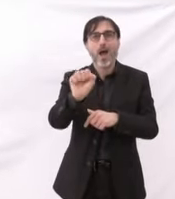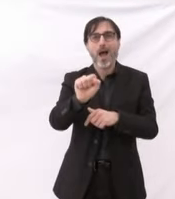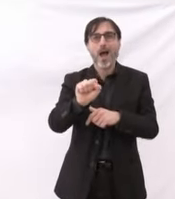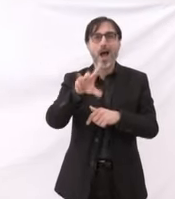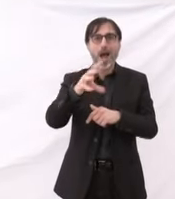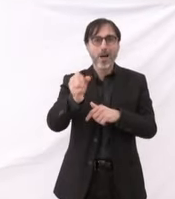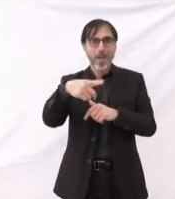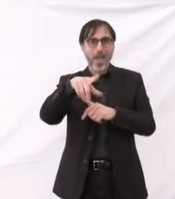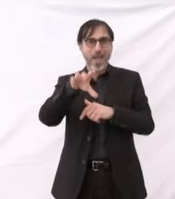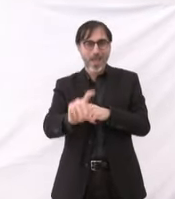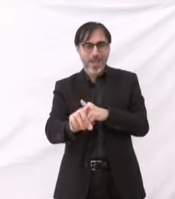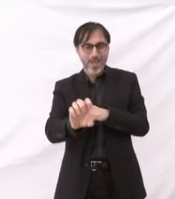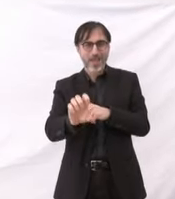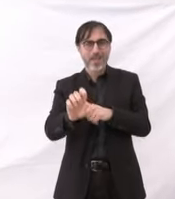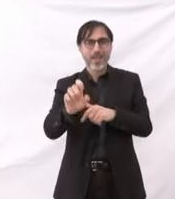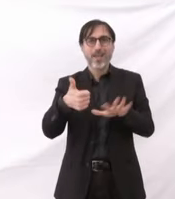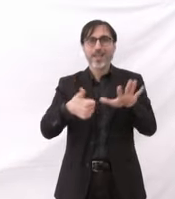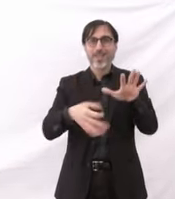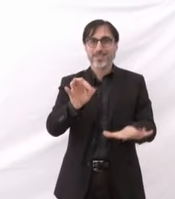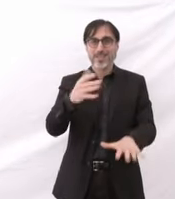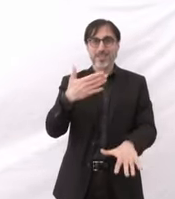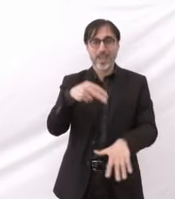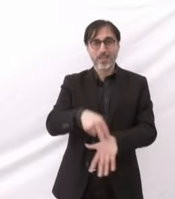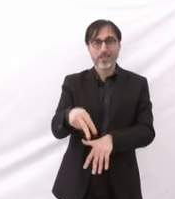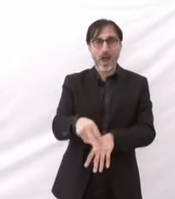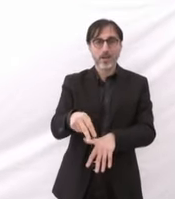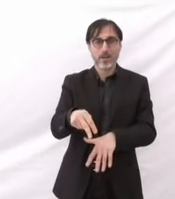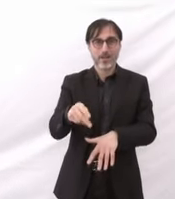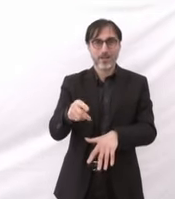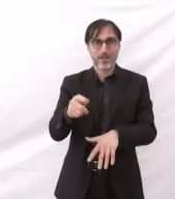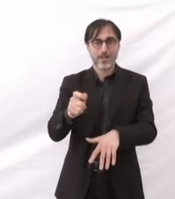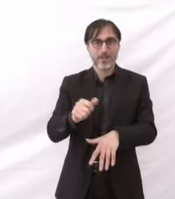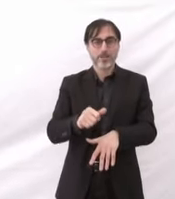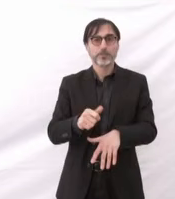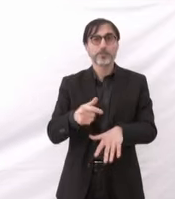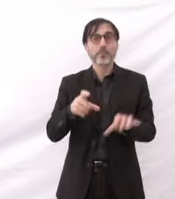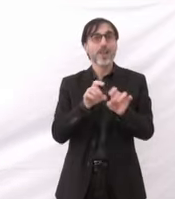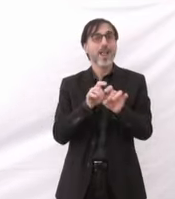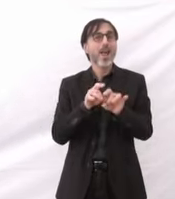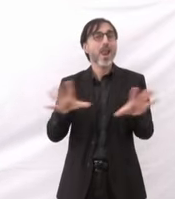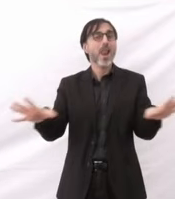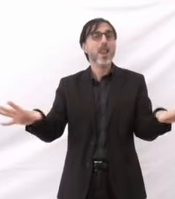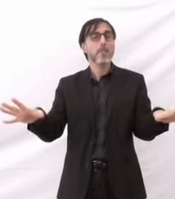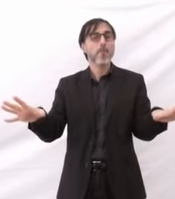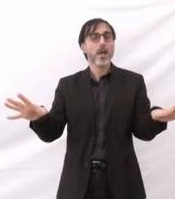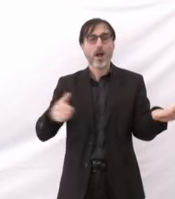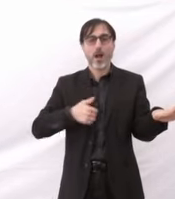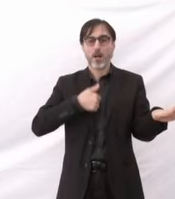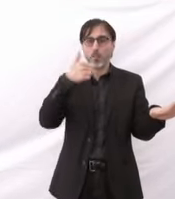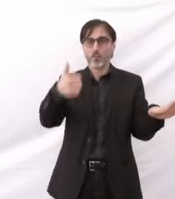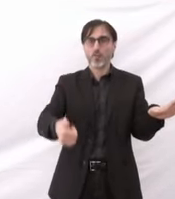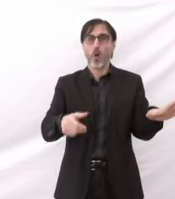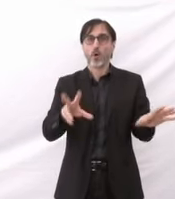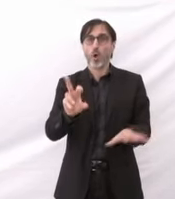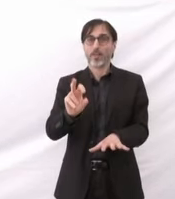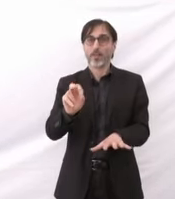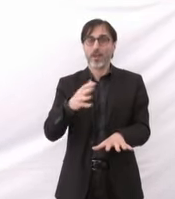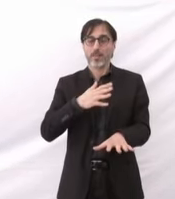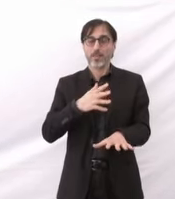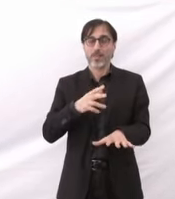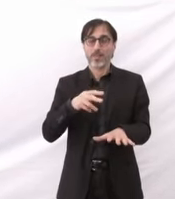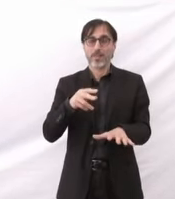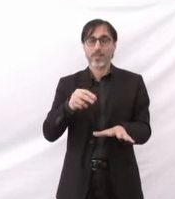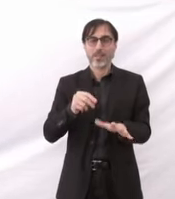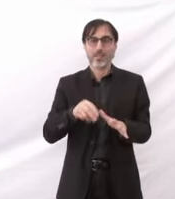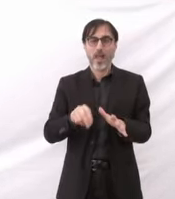di cui io faccio parte, compie 60 anni. Libera ne compierà 30 e io,